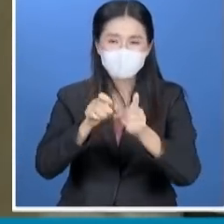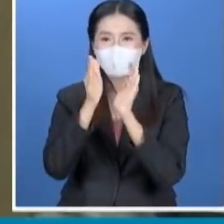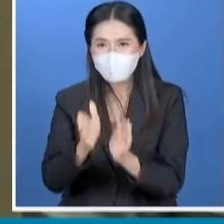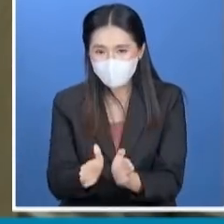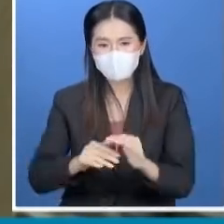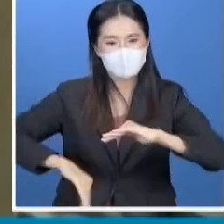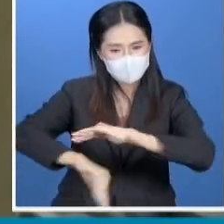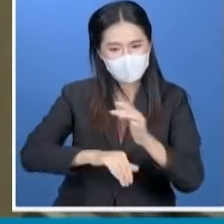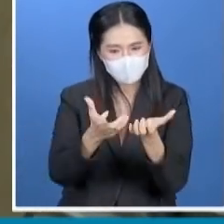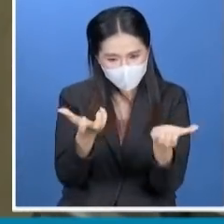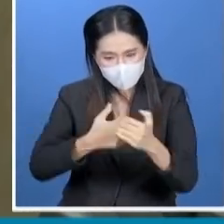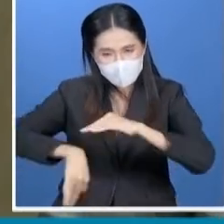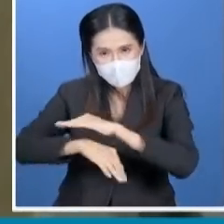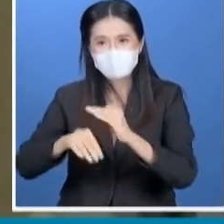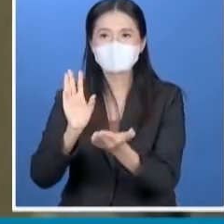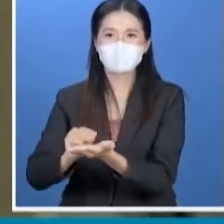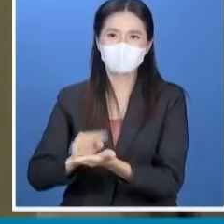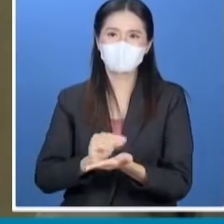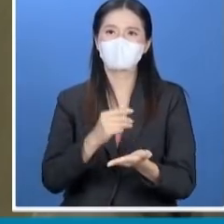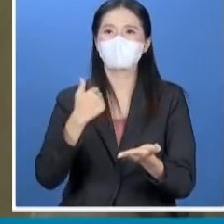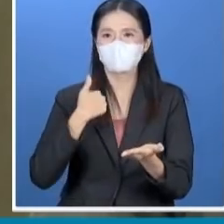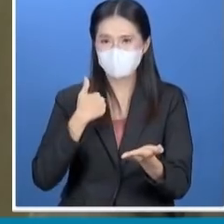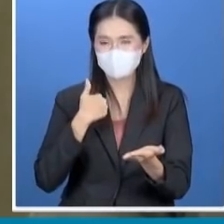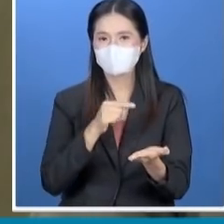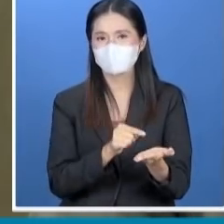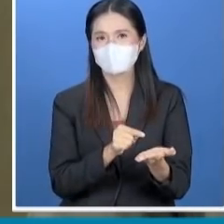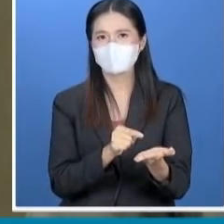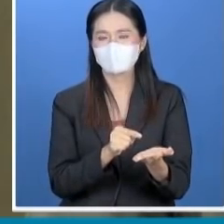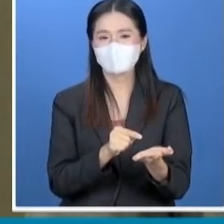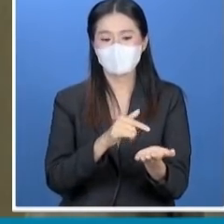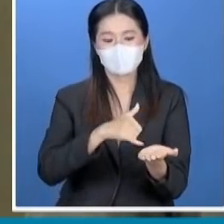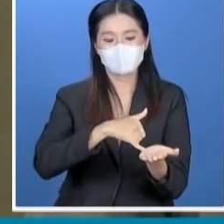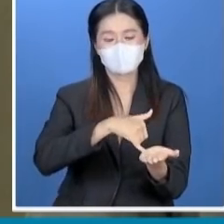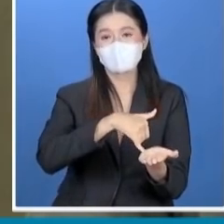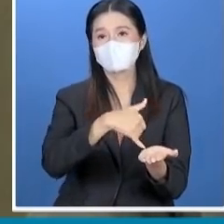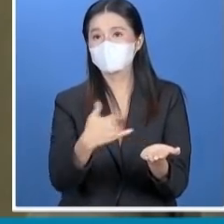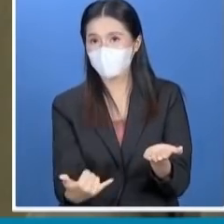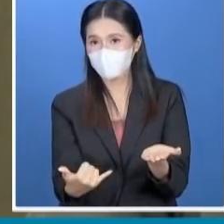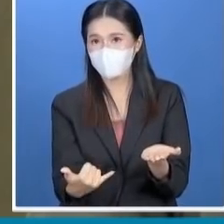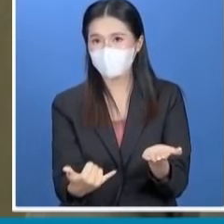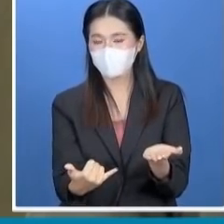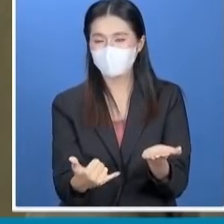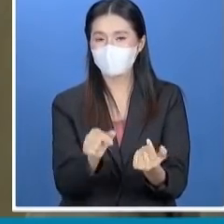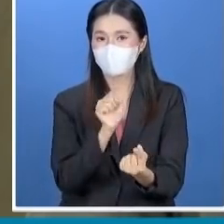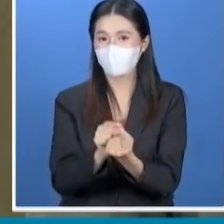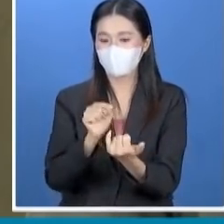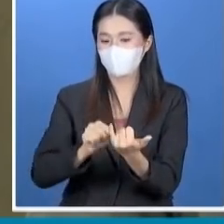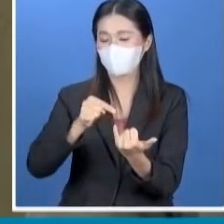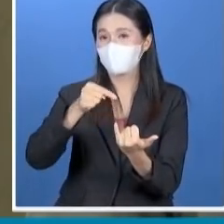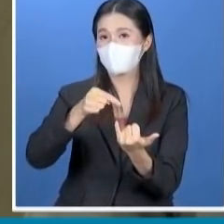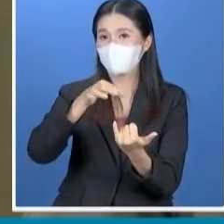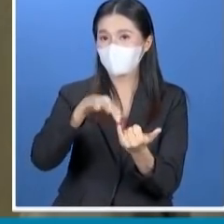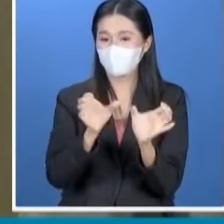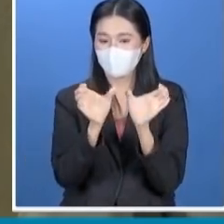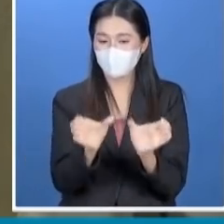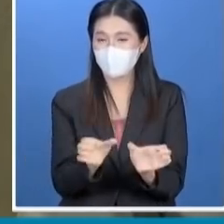ทั้งเก็บหลักฐานต่างๆนะครับแล้วก็เมื่อตกลงไปแล้วบาดแผลที่เกิดขึ้นบน